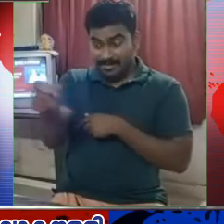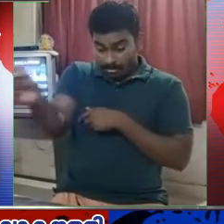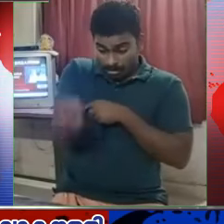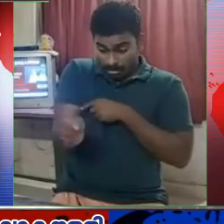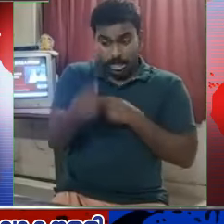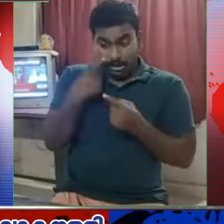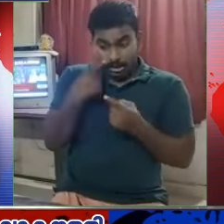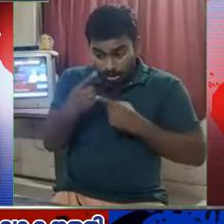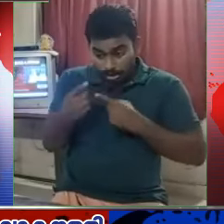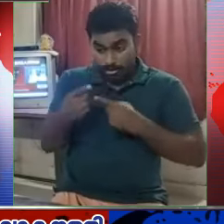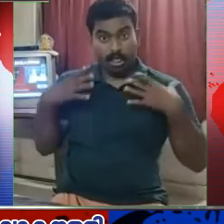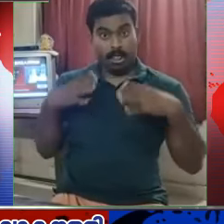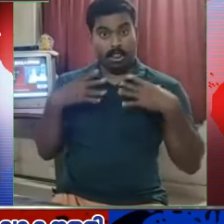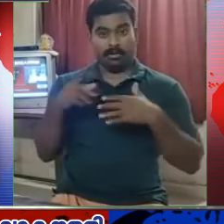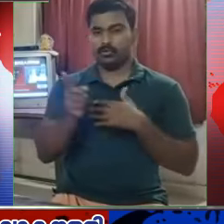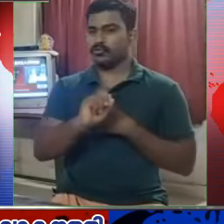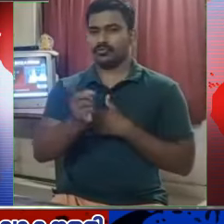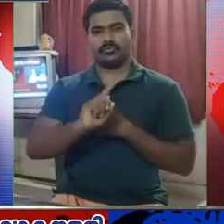ആരെങ്കിലും